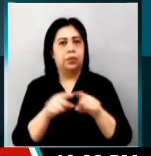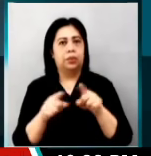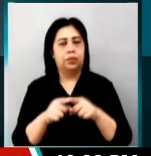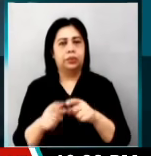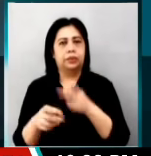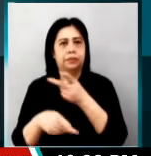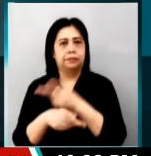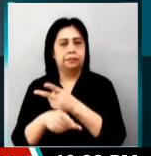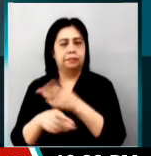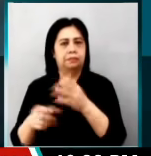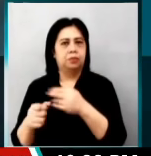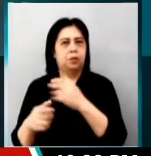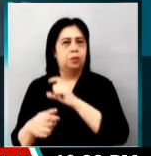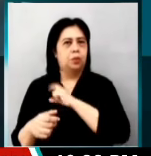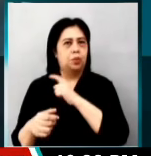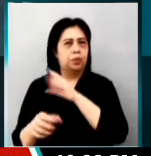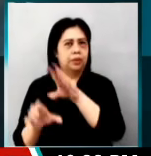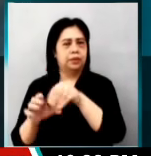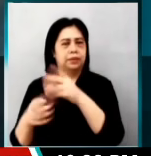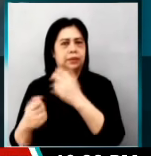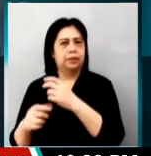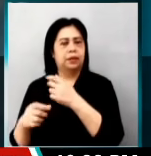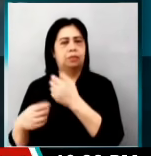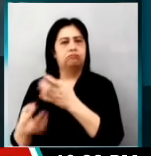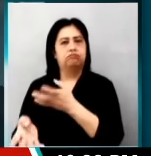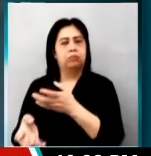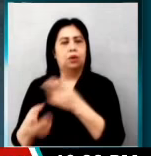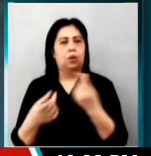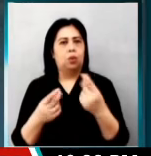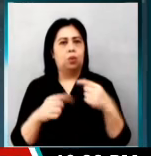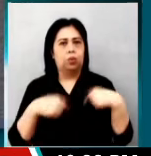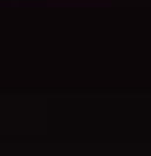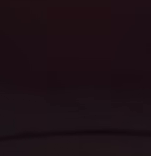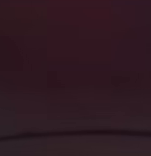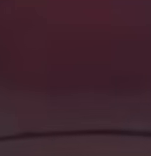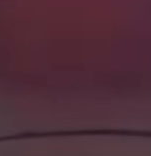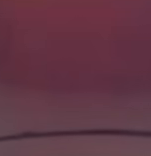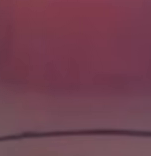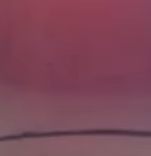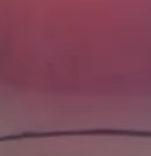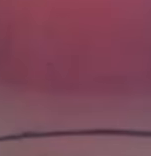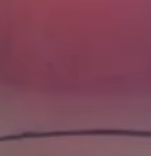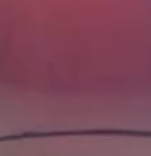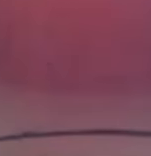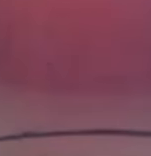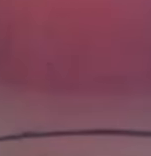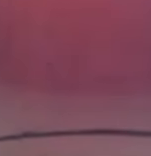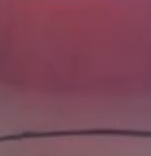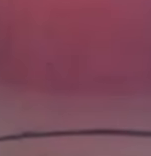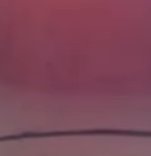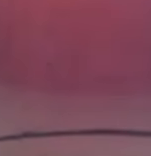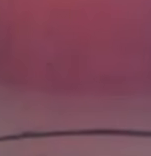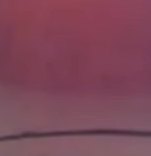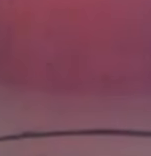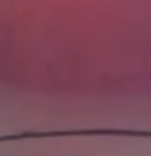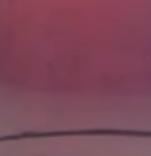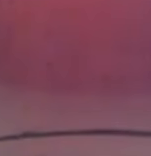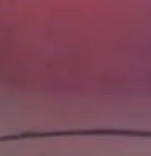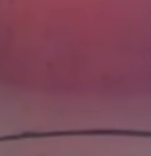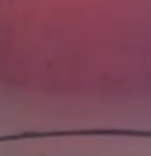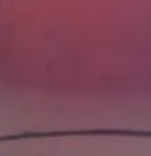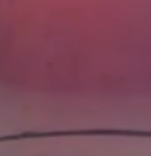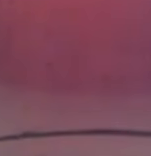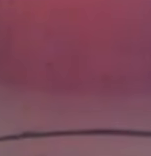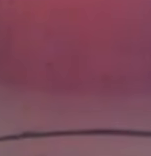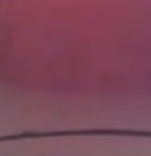ang mga pulis habang isinasagawa ang investigasyon. Huwag magpahuli sa mga balitang dapat niyong